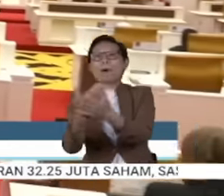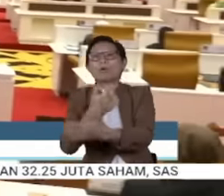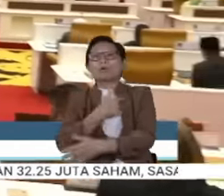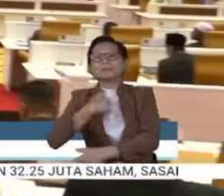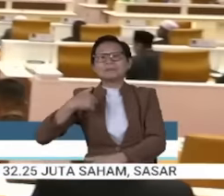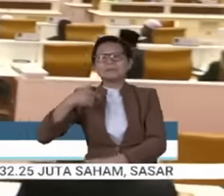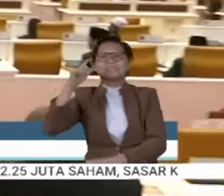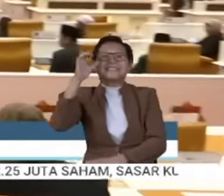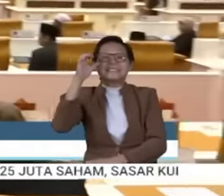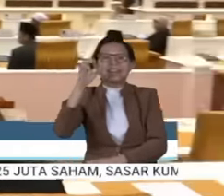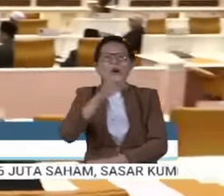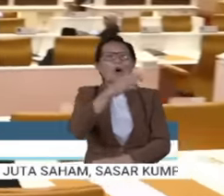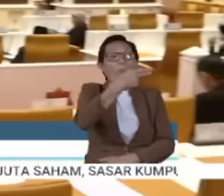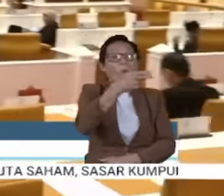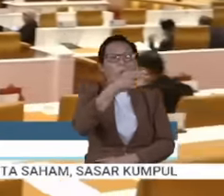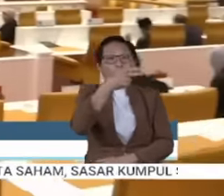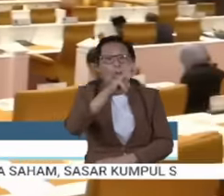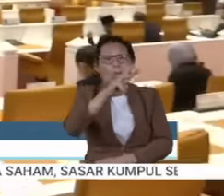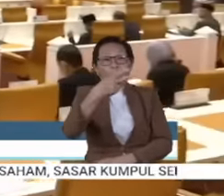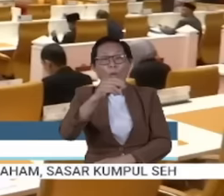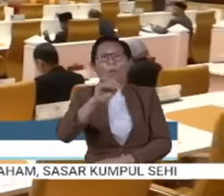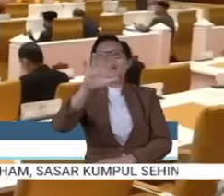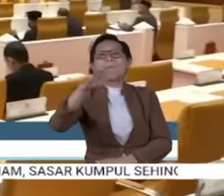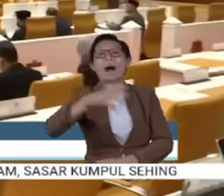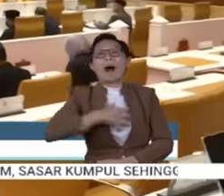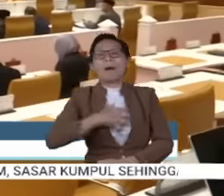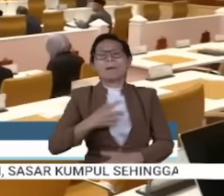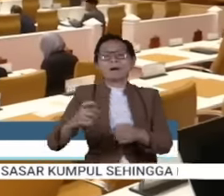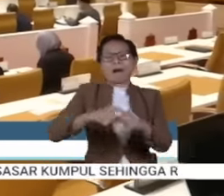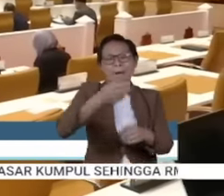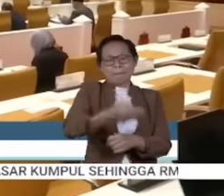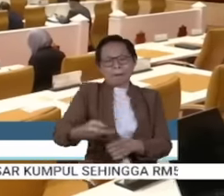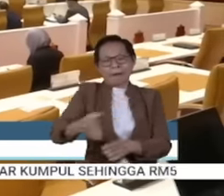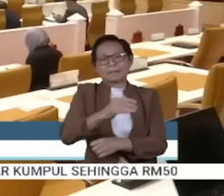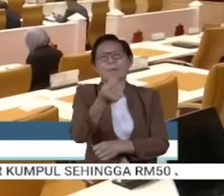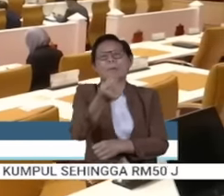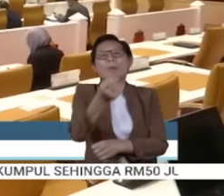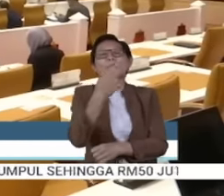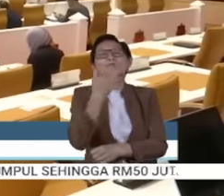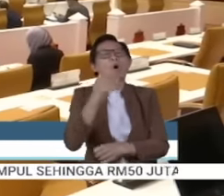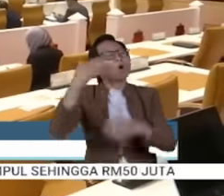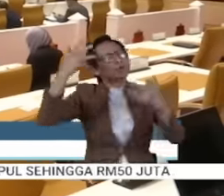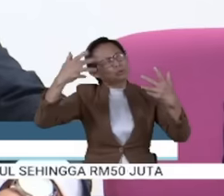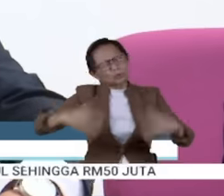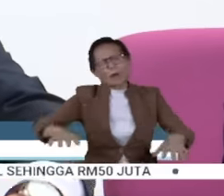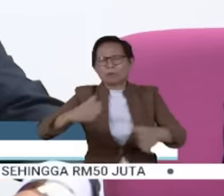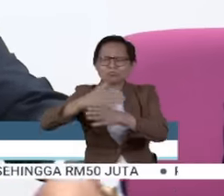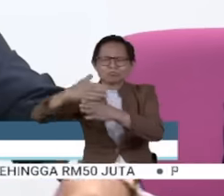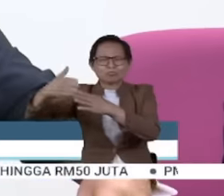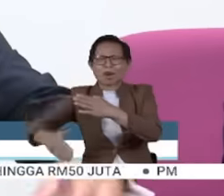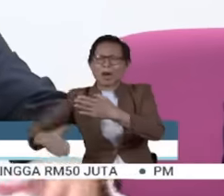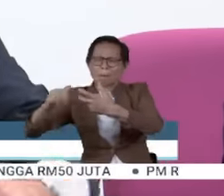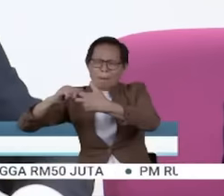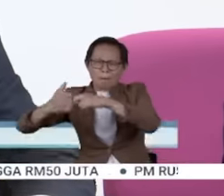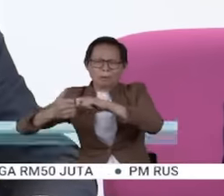bukan Liong hanya 5 aduan diterima berkaitan bakalan dan harga gula dengan semuanya telah diselesaikan